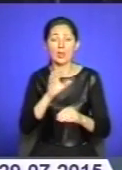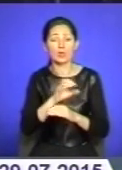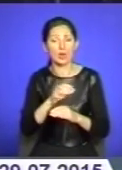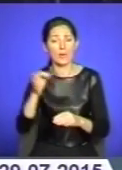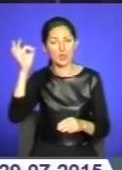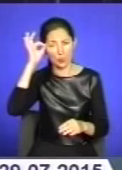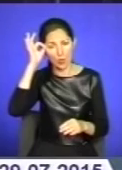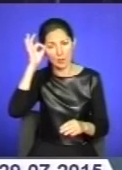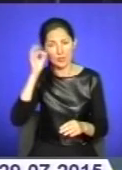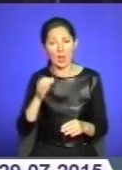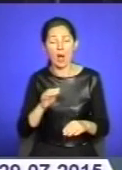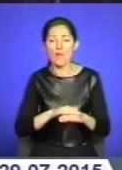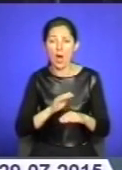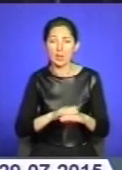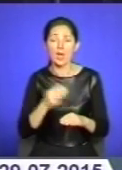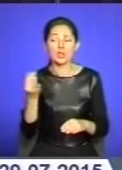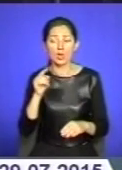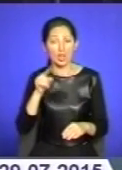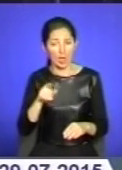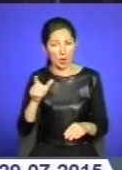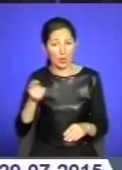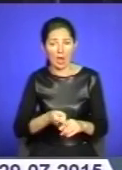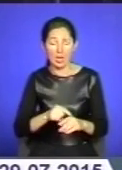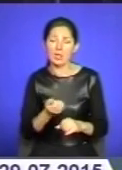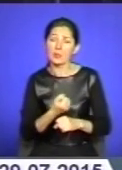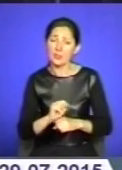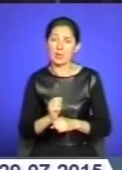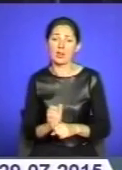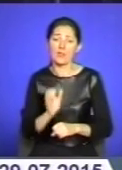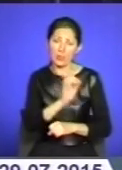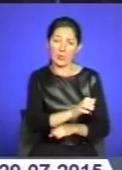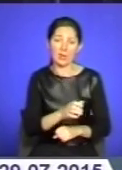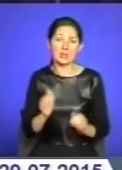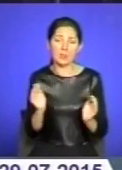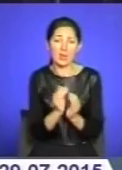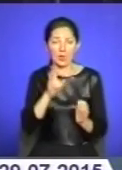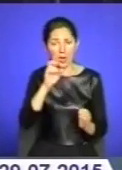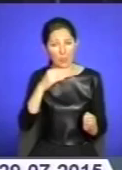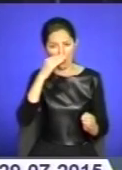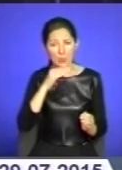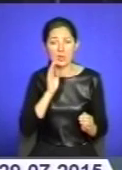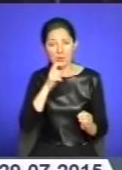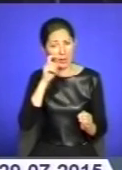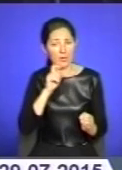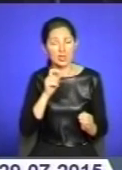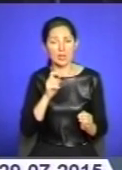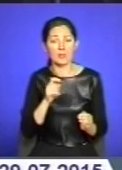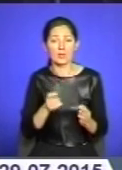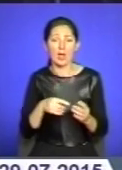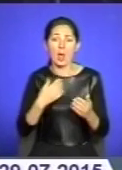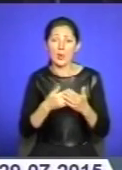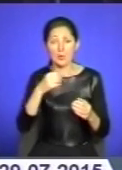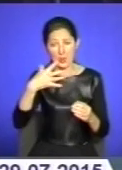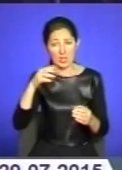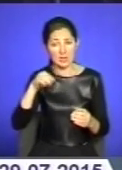спогадах і фактах історія тих, кого примусово вивезли з малої батьківщини. За два роки депортації майже 15 тисяч осіб оселилися у